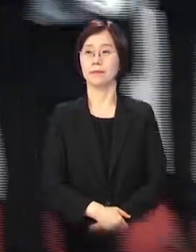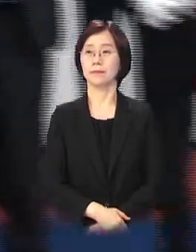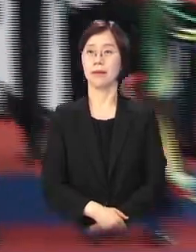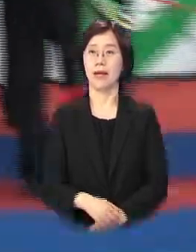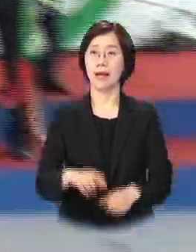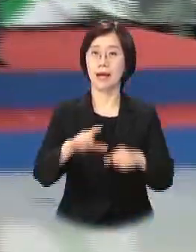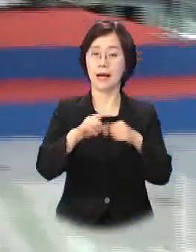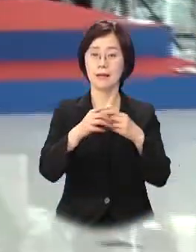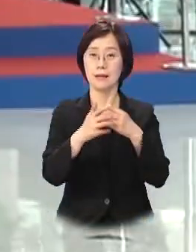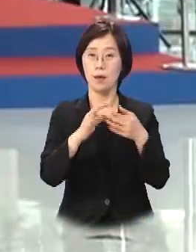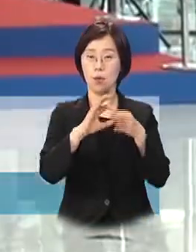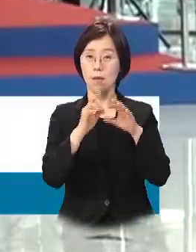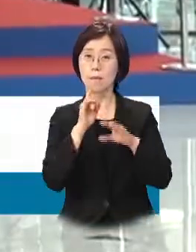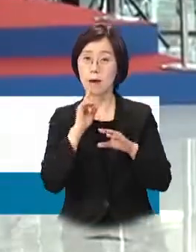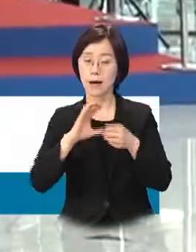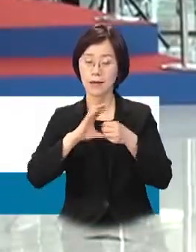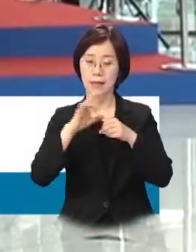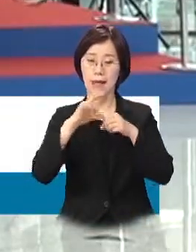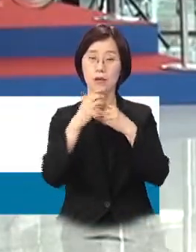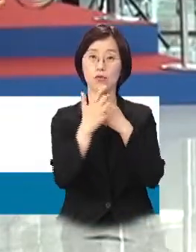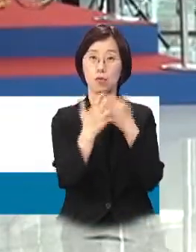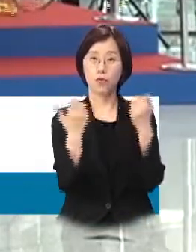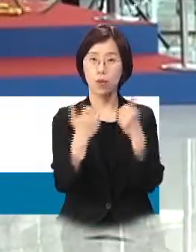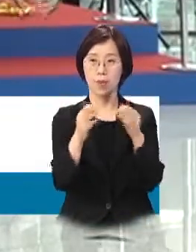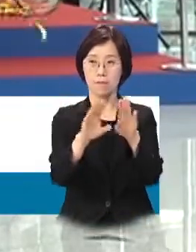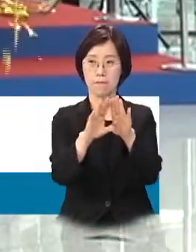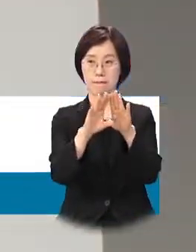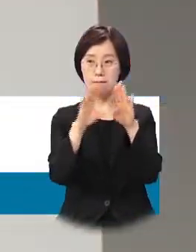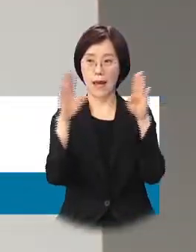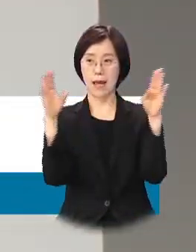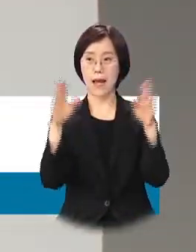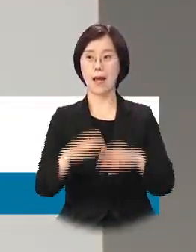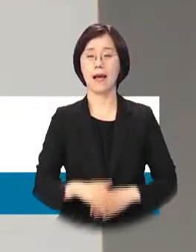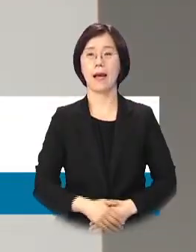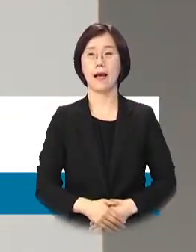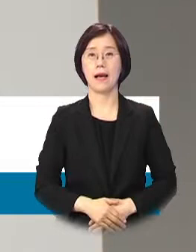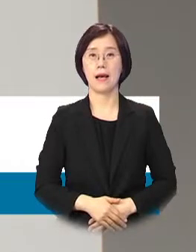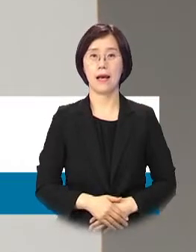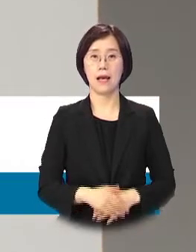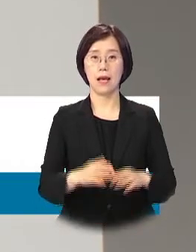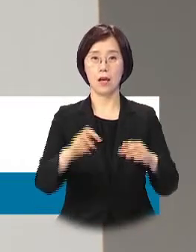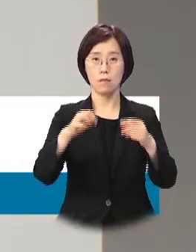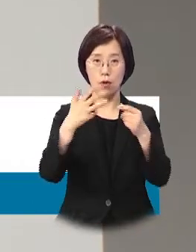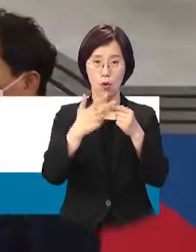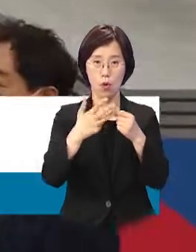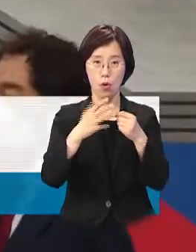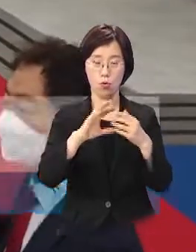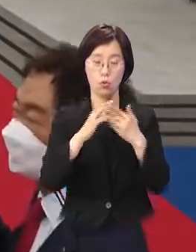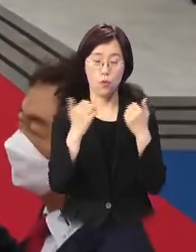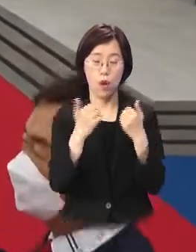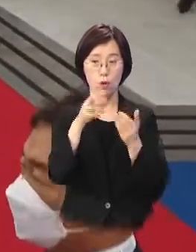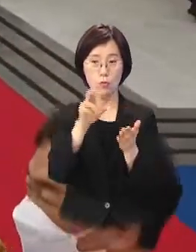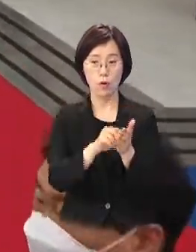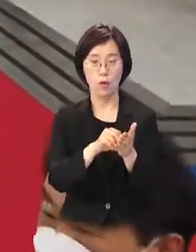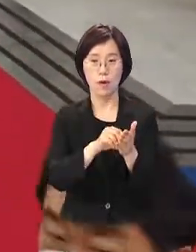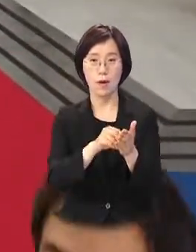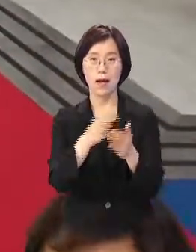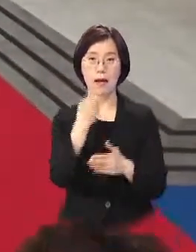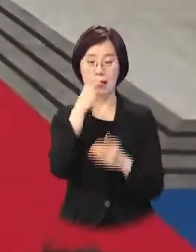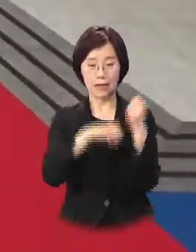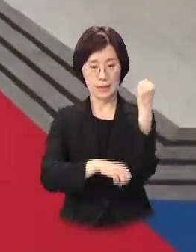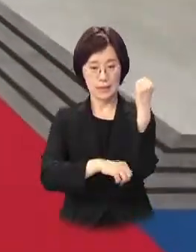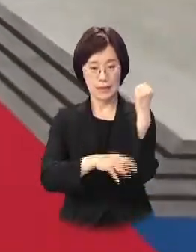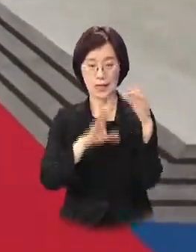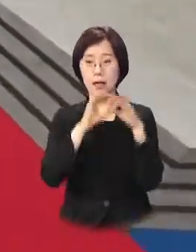가스 산업의 올림픽인 세계 가스총회에 막이 올랐습니다. 28번째를 맞은 총회의 주제는 가스에